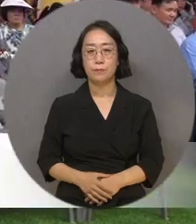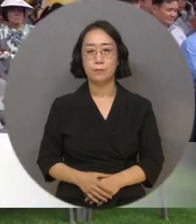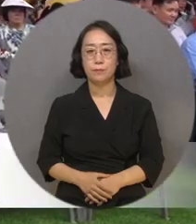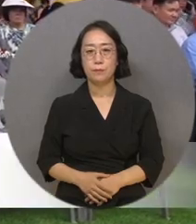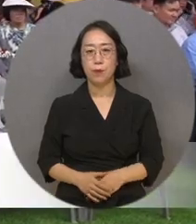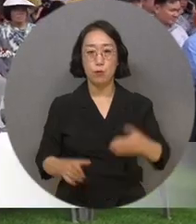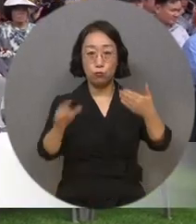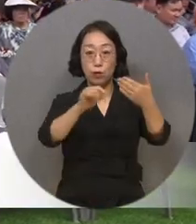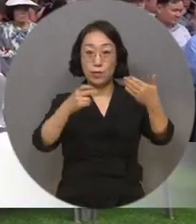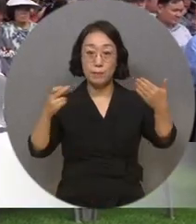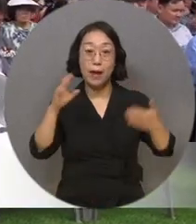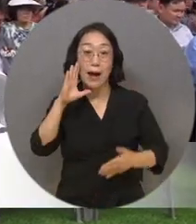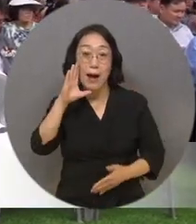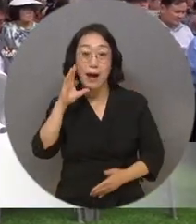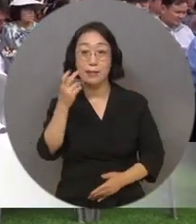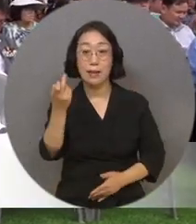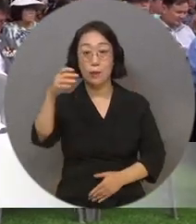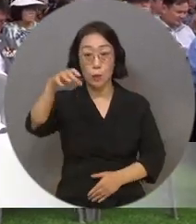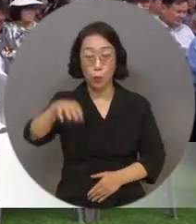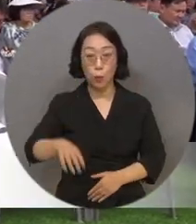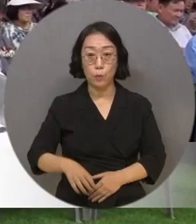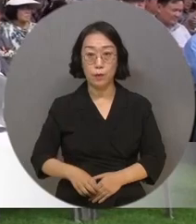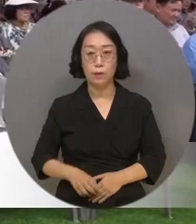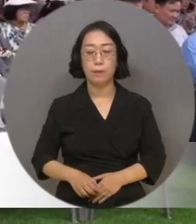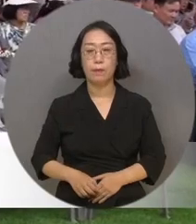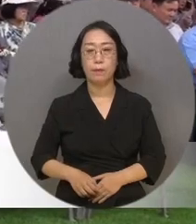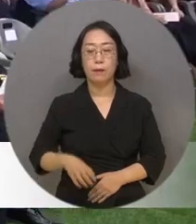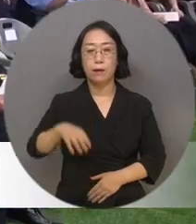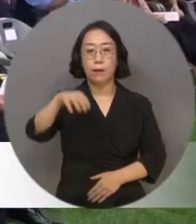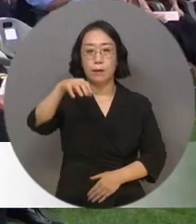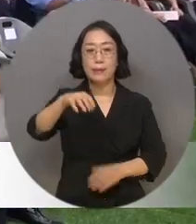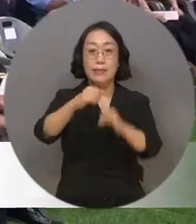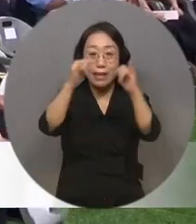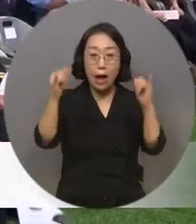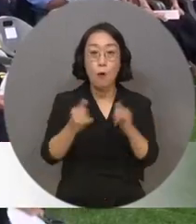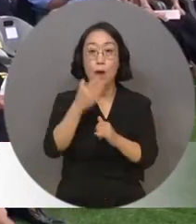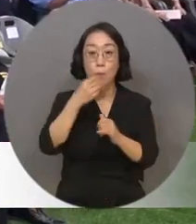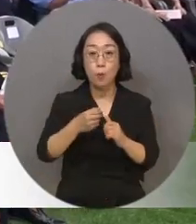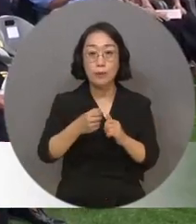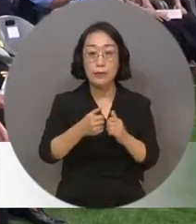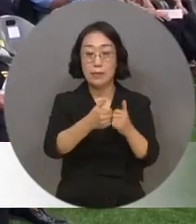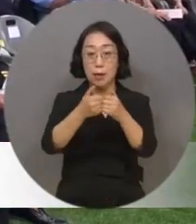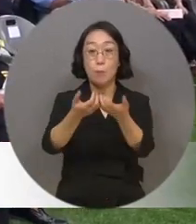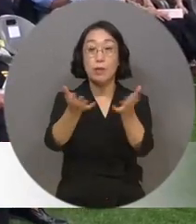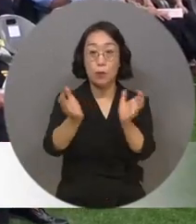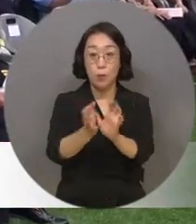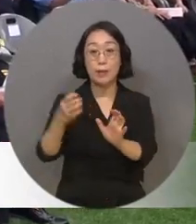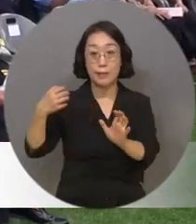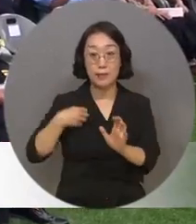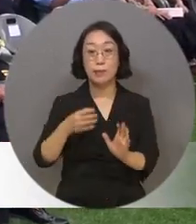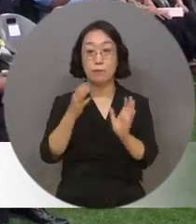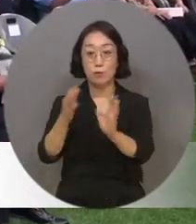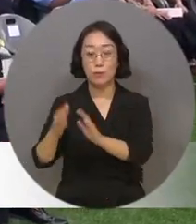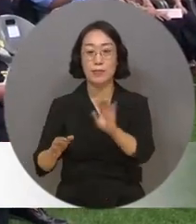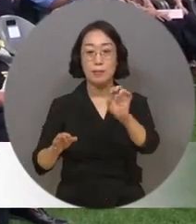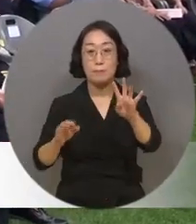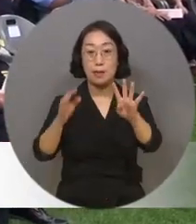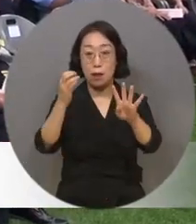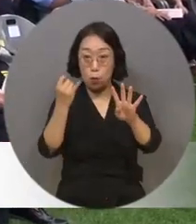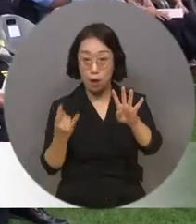지난 12일 아산시 신정호 야외음악당에서 아산시 사회복지협의회가 주관하는 제24회